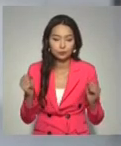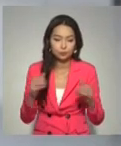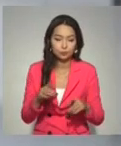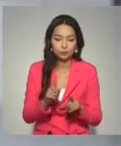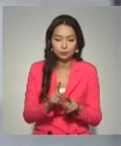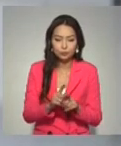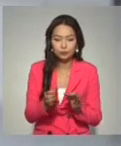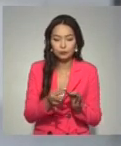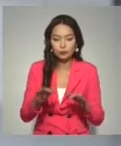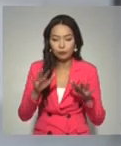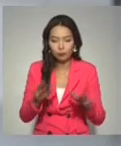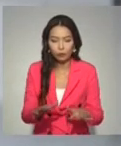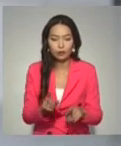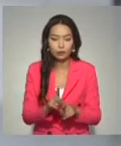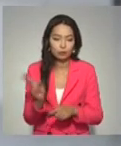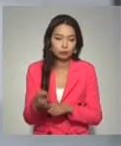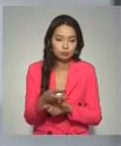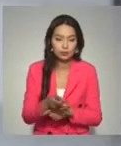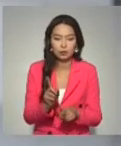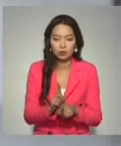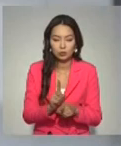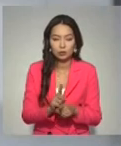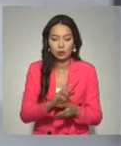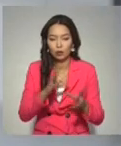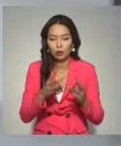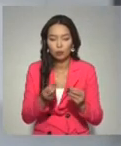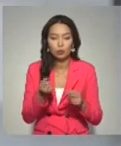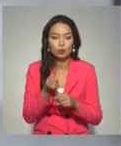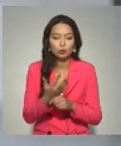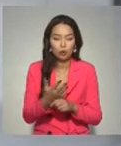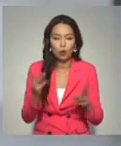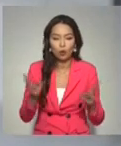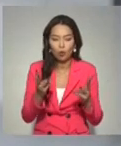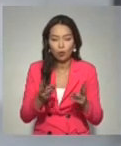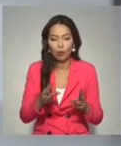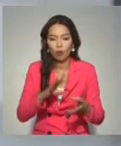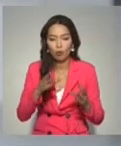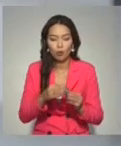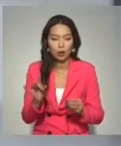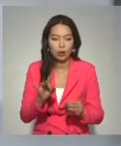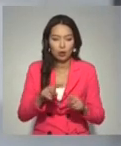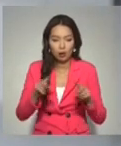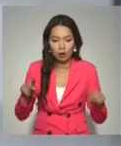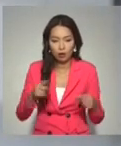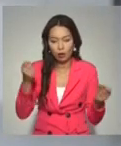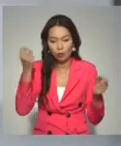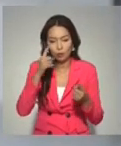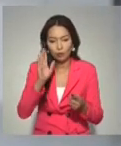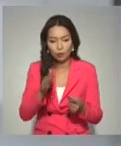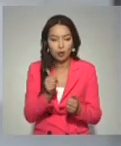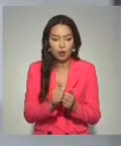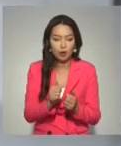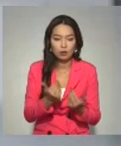астам аумақтағы өрт өшірілді. Өртенген аумақтың нақты көлемі қызыл жалын толықтай ауыздықталған соң белгілі болады. Дегенмен ғарыш сапарының ғарыштан